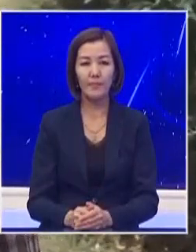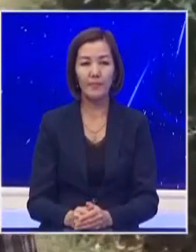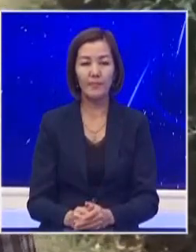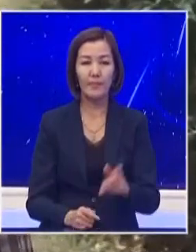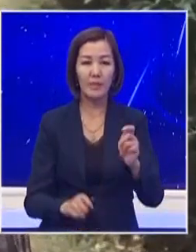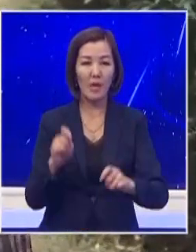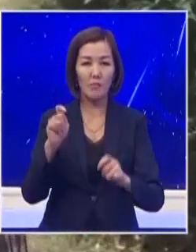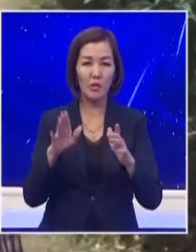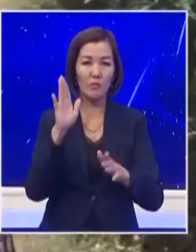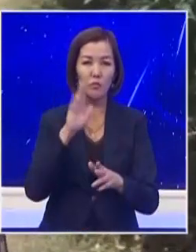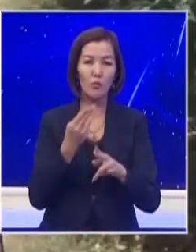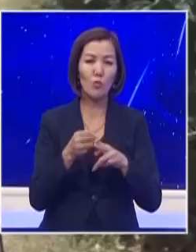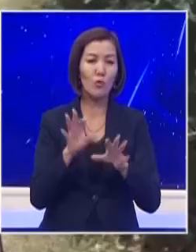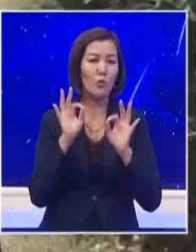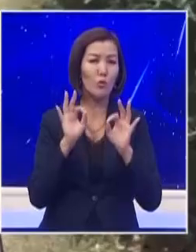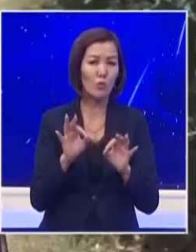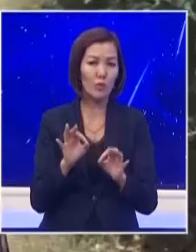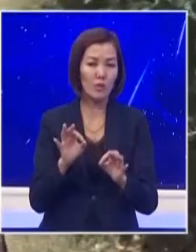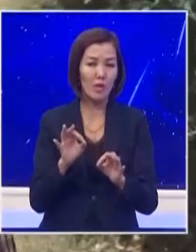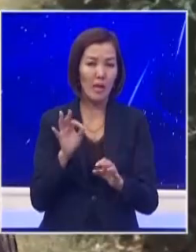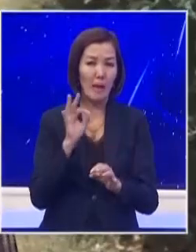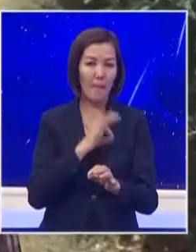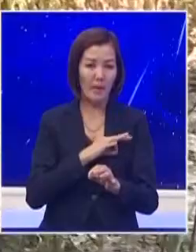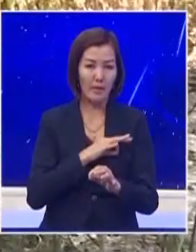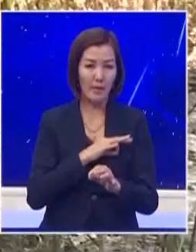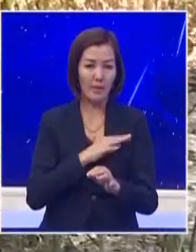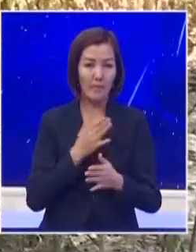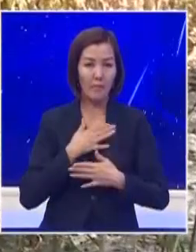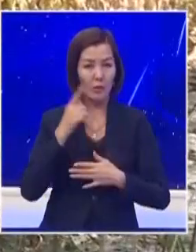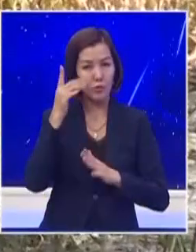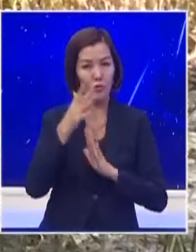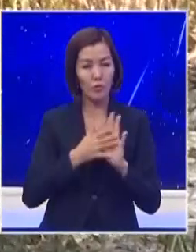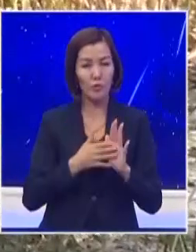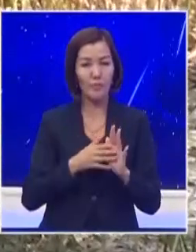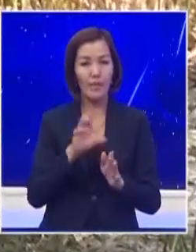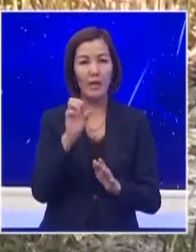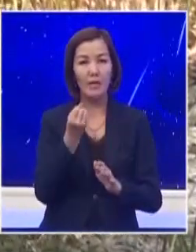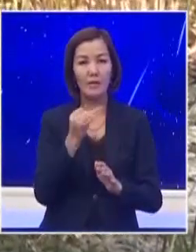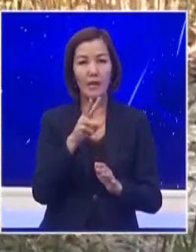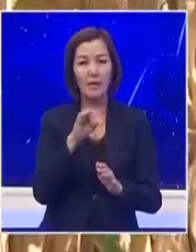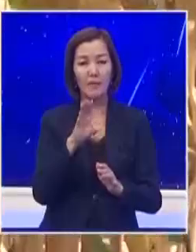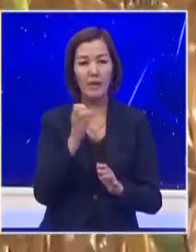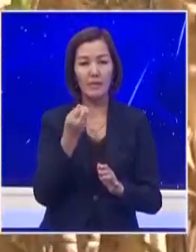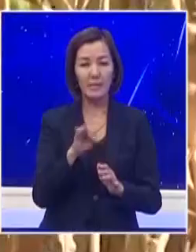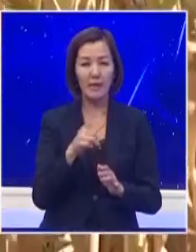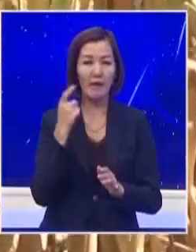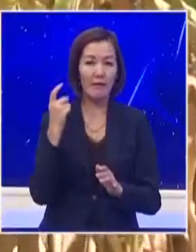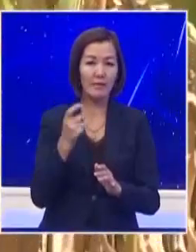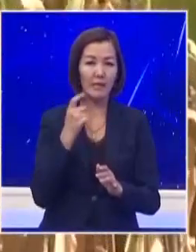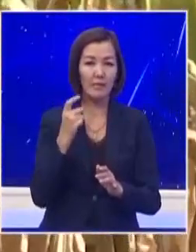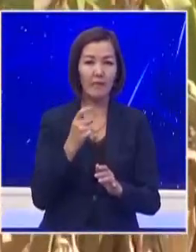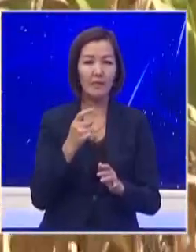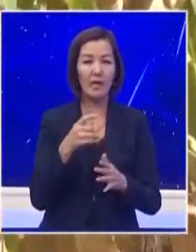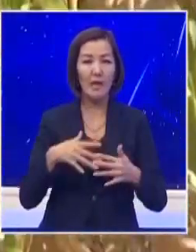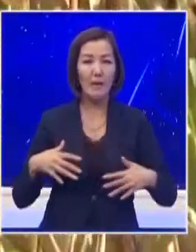Тамшылат суғару өте тиімді екен. Соны мен жақсы түсіндім. Саймасай ауылдық округіндегі Хайдаров шаруа қожалығы мал